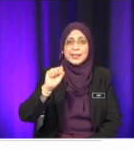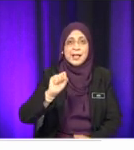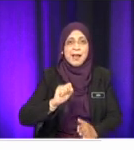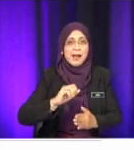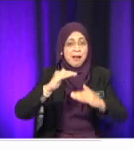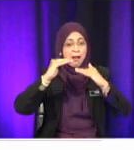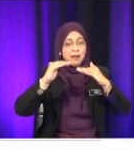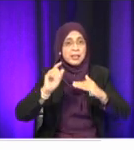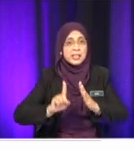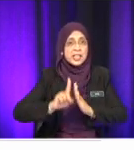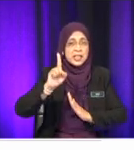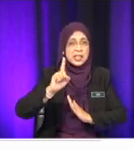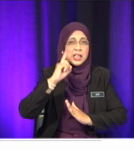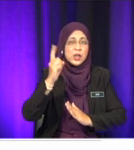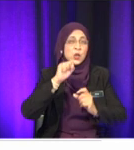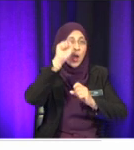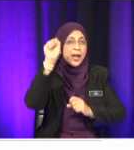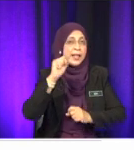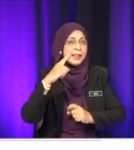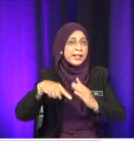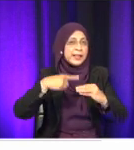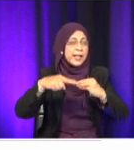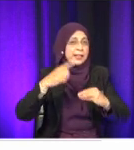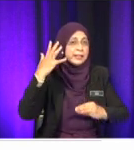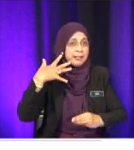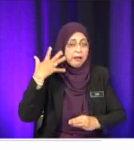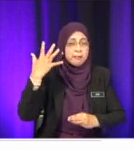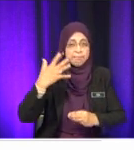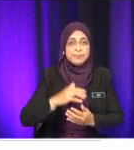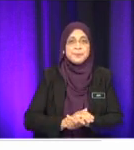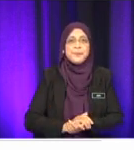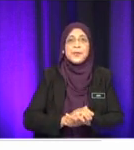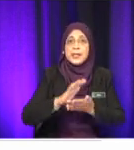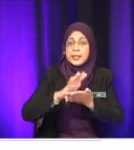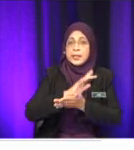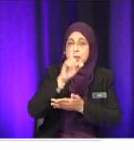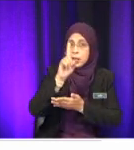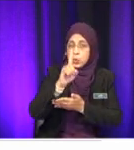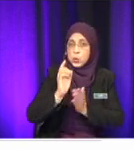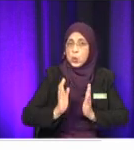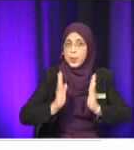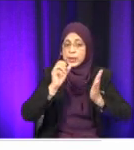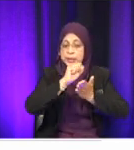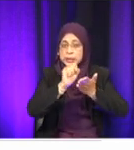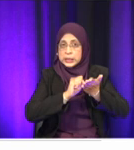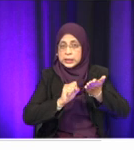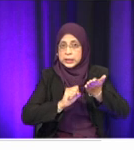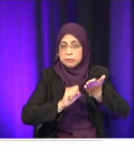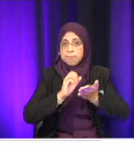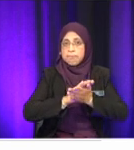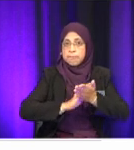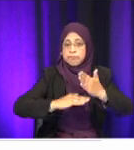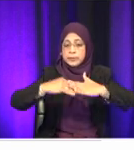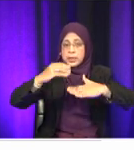tajuk tajuk penting dalam cerita satu yaitu bahasa seni visual komunikasi visual Craft tangan